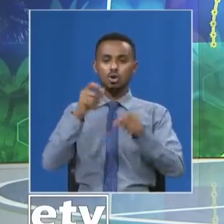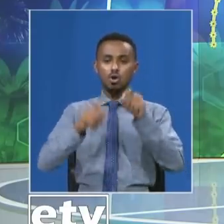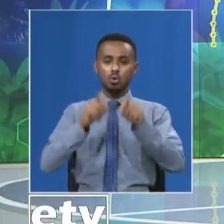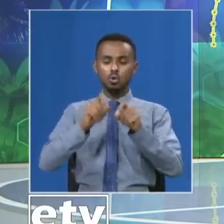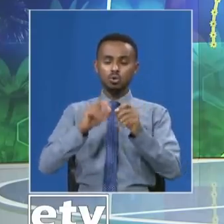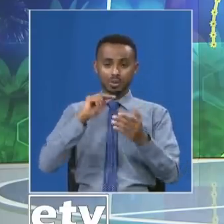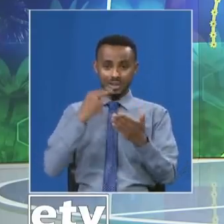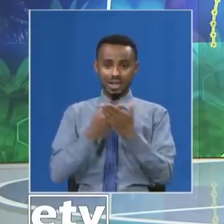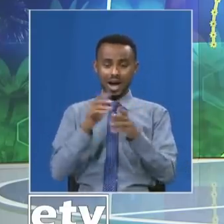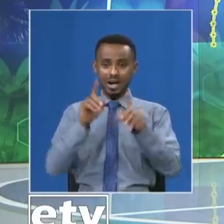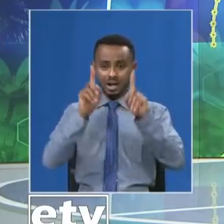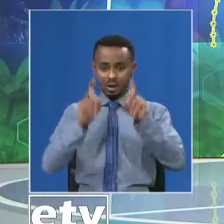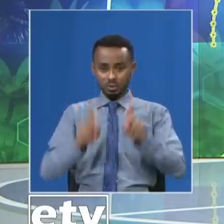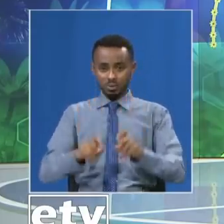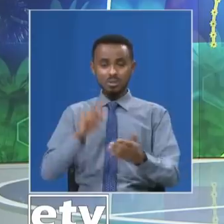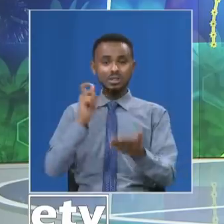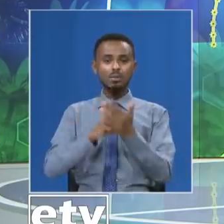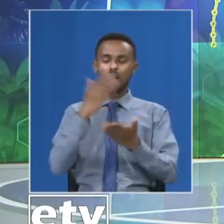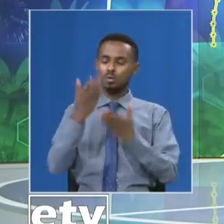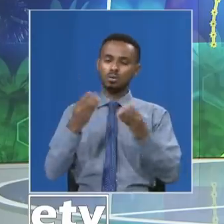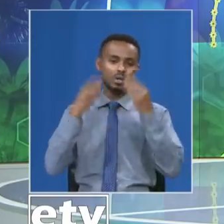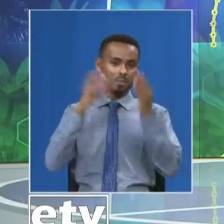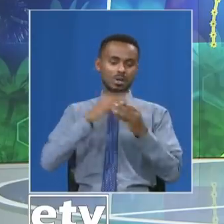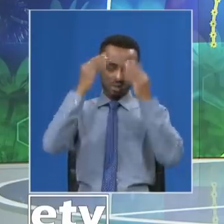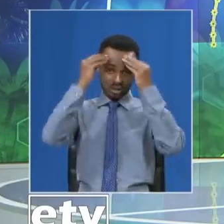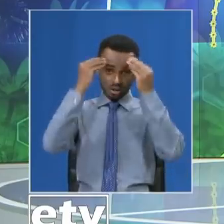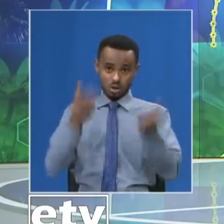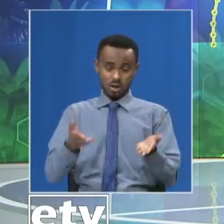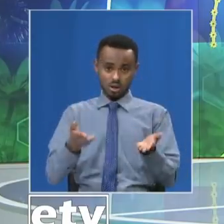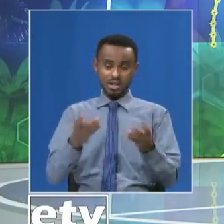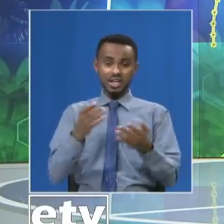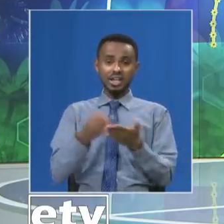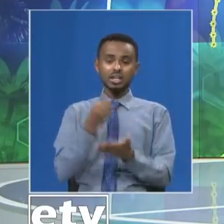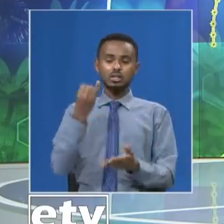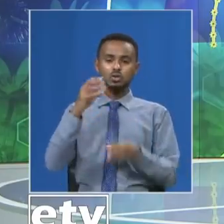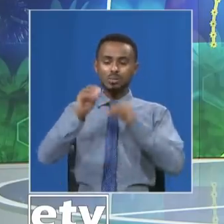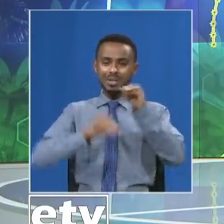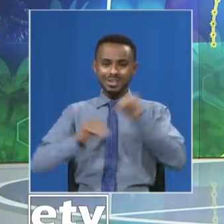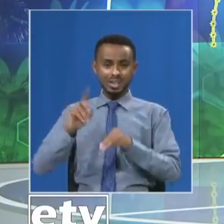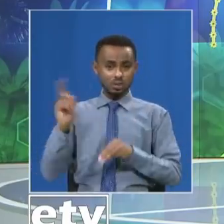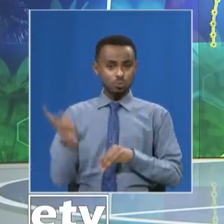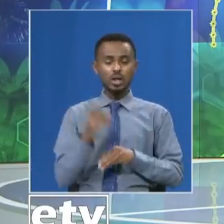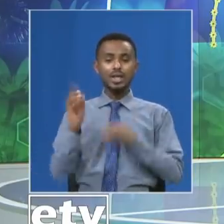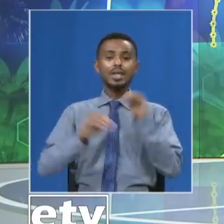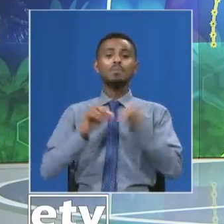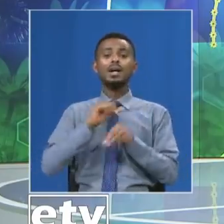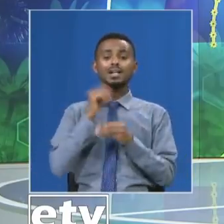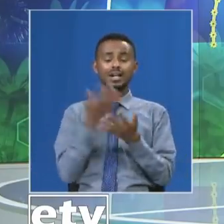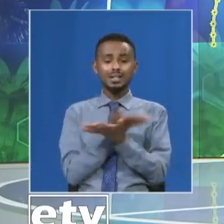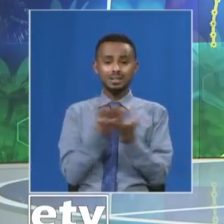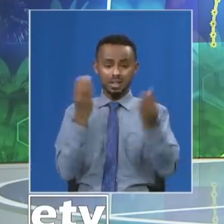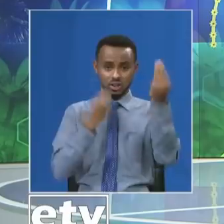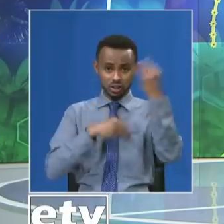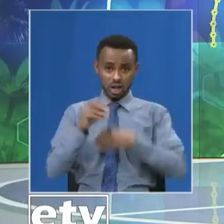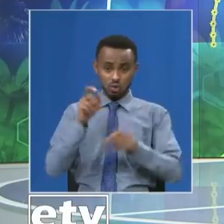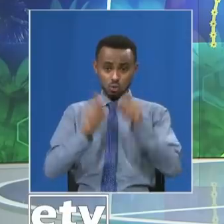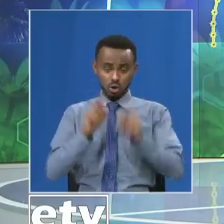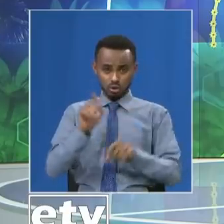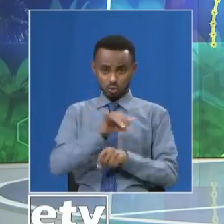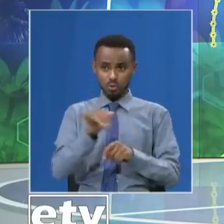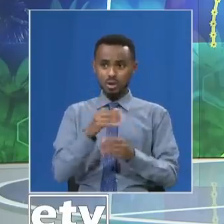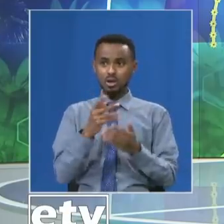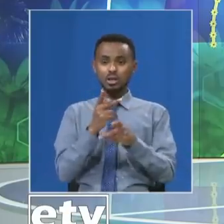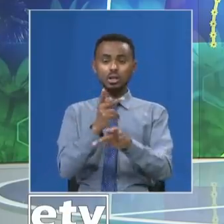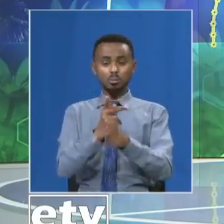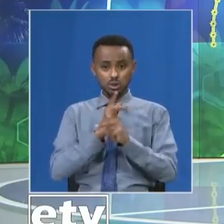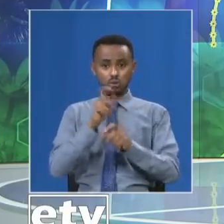ሰነድ አረጋግጦ የመዝገብ አገልግሎት እንደማይሰጥ አስታወቀም። ኤጀንሲው የሚንቀሳቀስም ሆነ ማይንቀሳቀስ ንብረት ሽያጭ ውል እንዲሁም